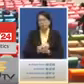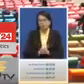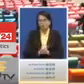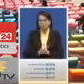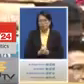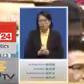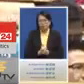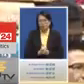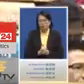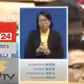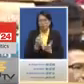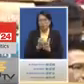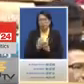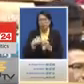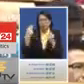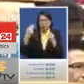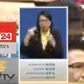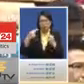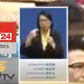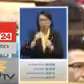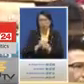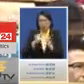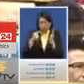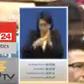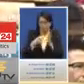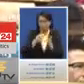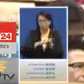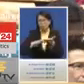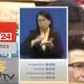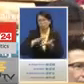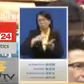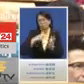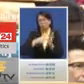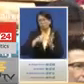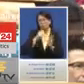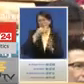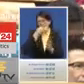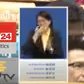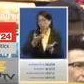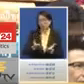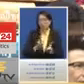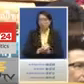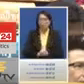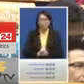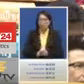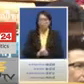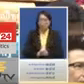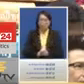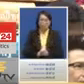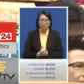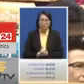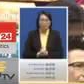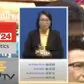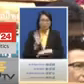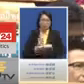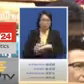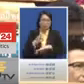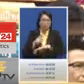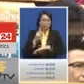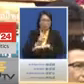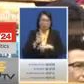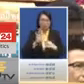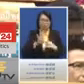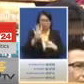สาครเขต3ในฐานะสมาชิกรัฐสภาขอประท้วงท่านประธานข้อ5และข้อ